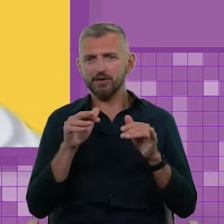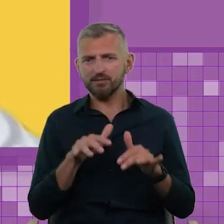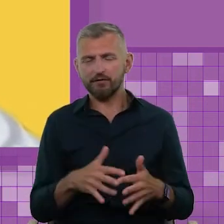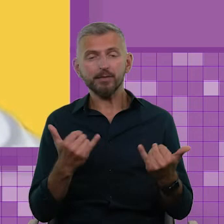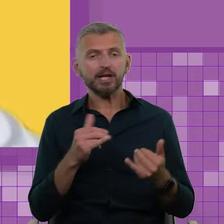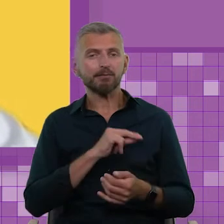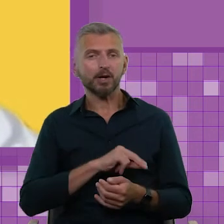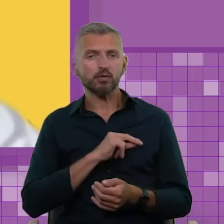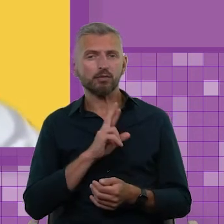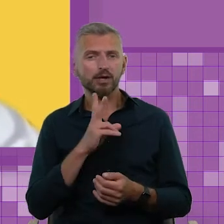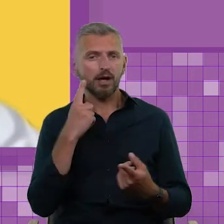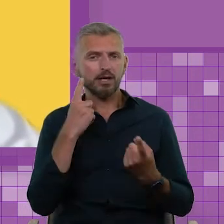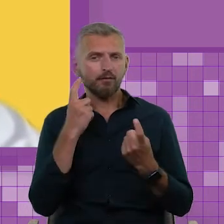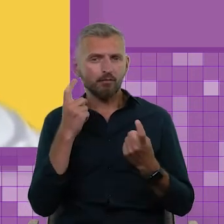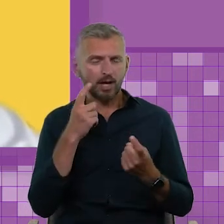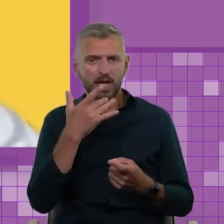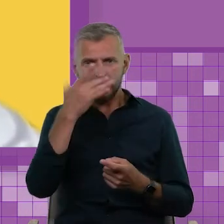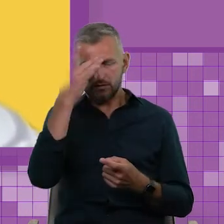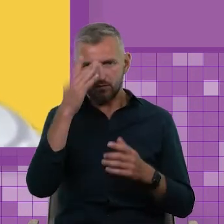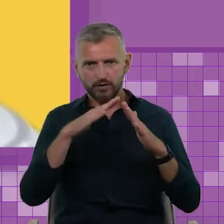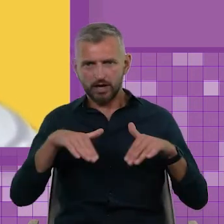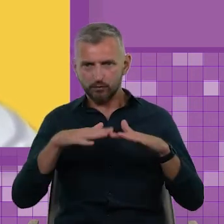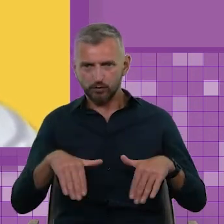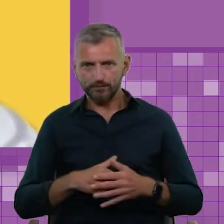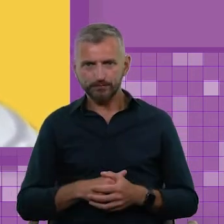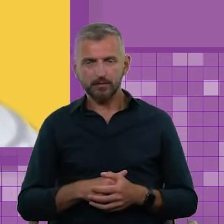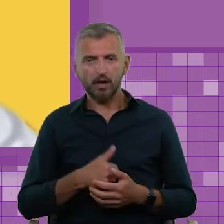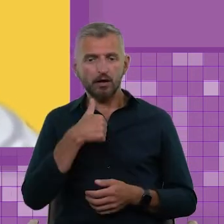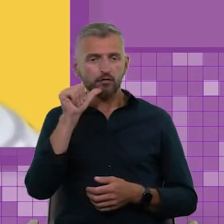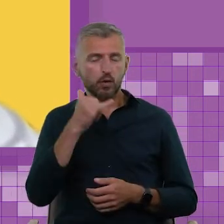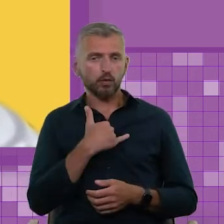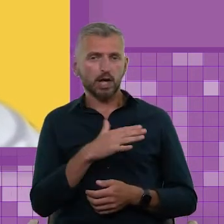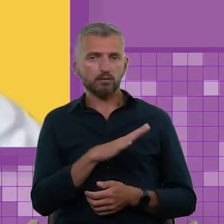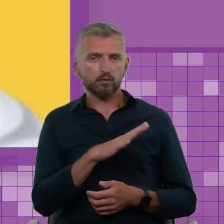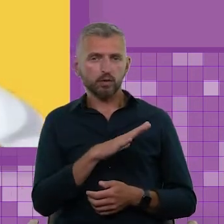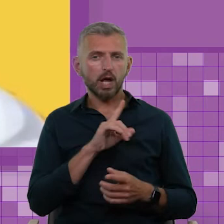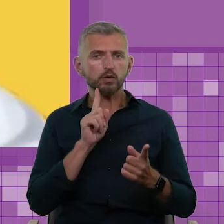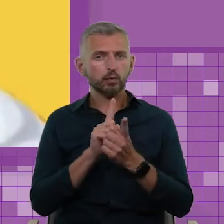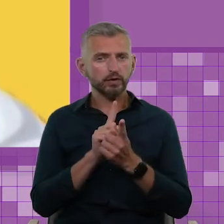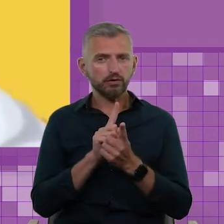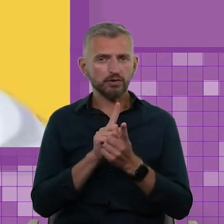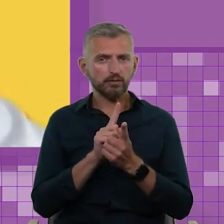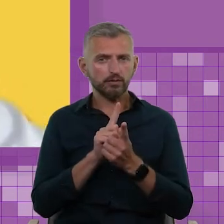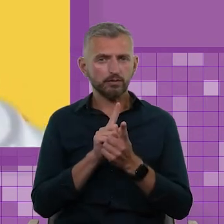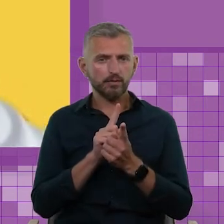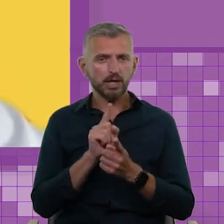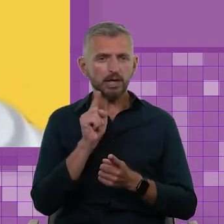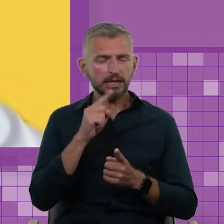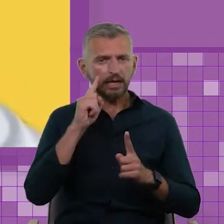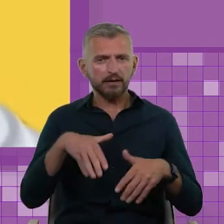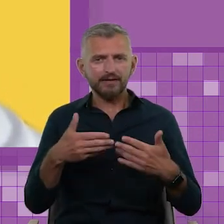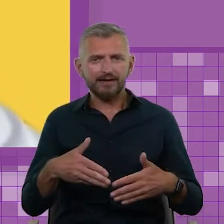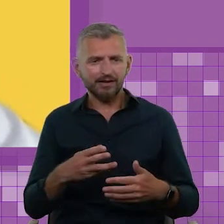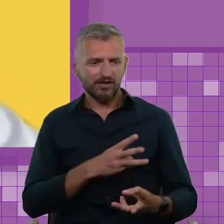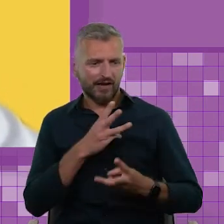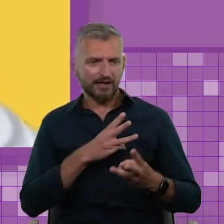ми працюємо в форматі літнього табору. От, і буквально вчора в нас теж була зустріч тих ініціативних